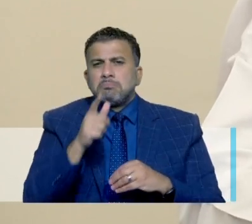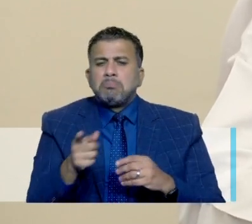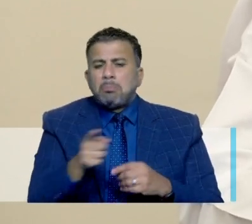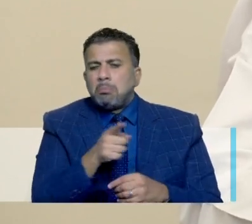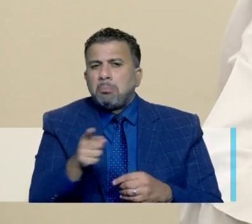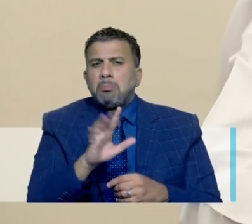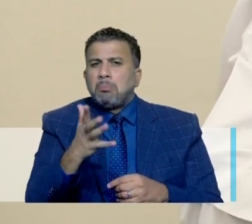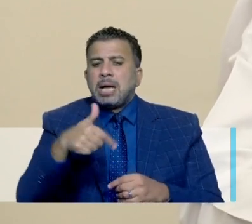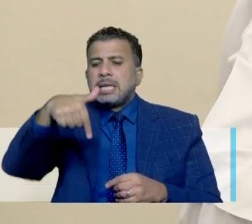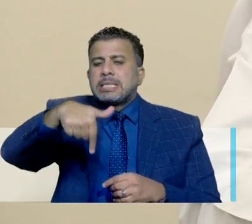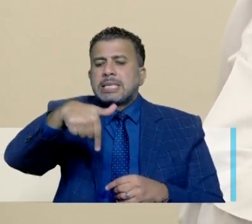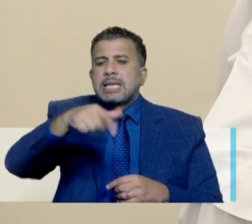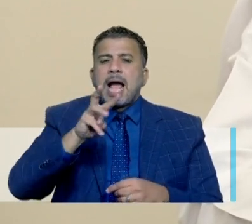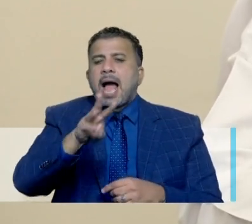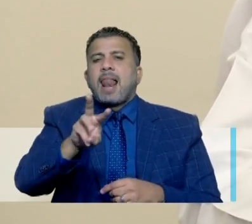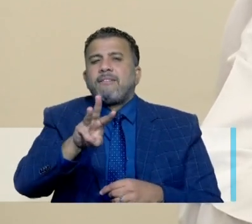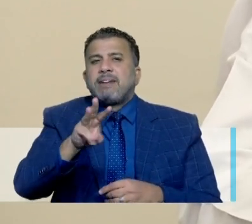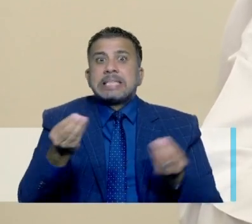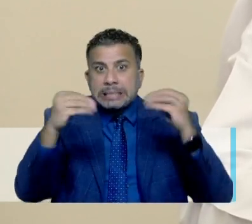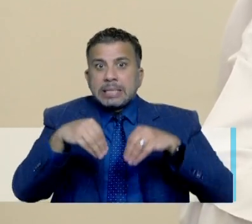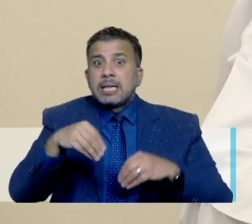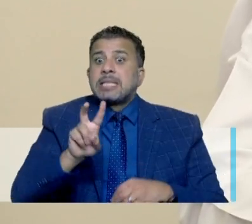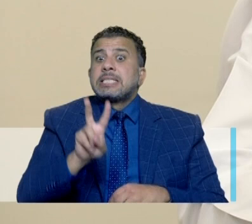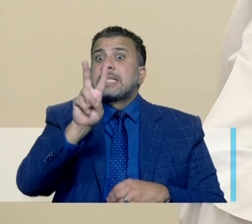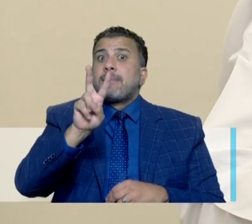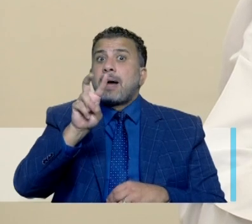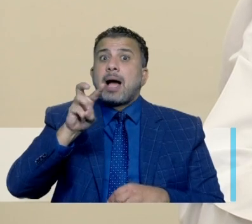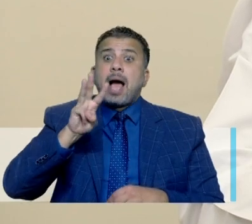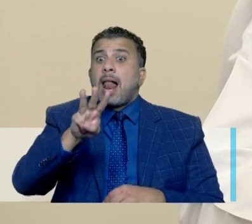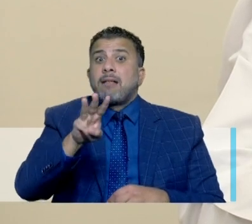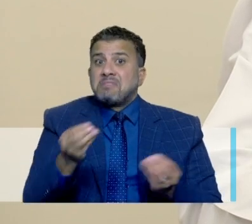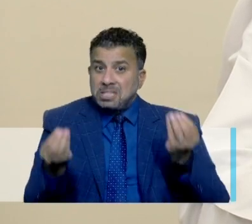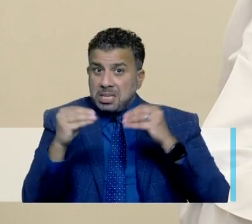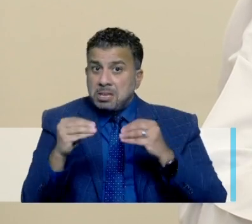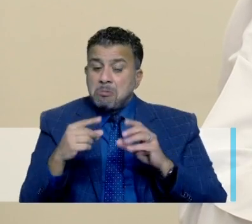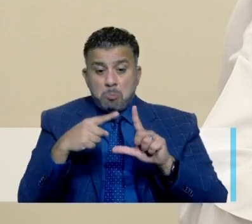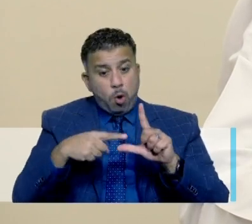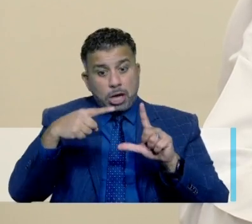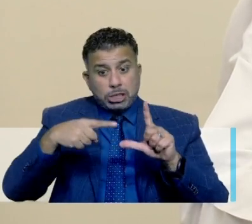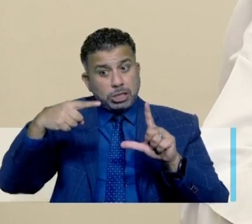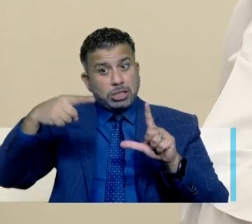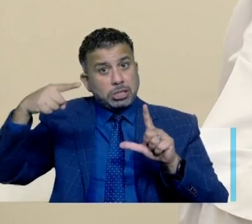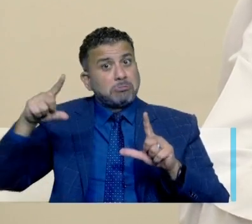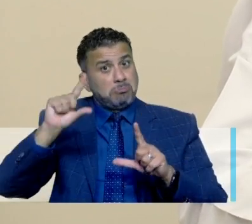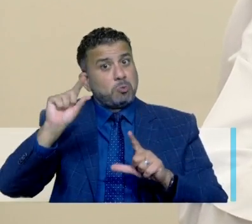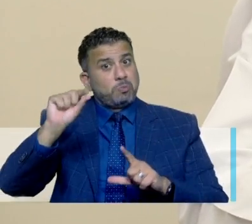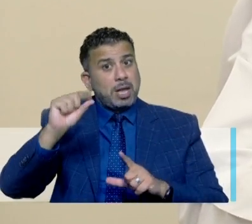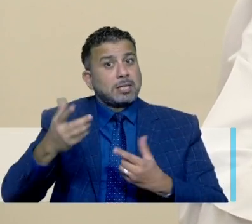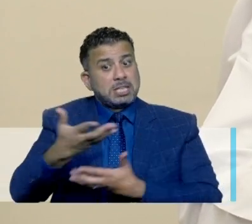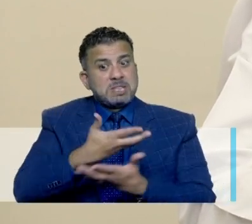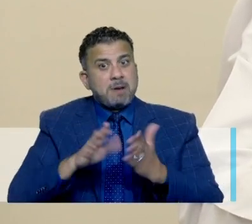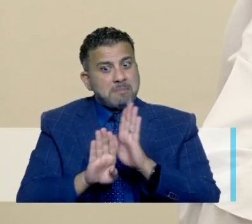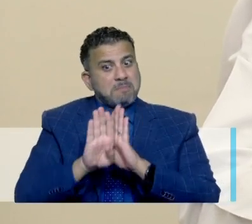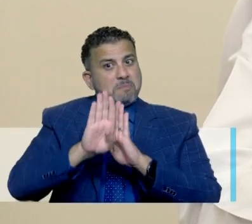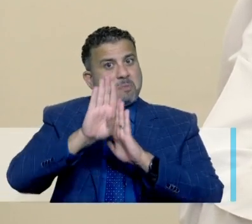فرقيه في حدود 6000 و 7000 معامله وهذا مؤشر جدا ممتاز من ناحيه الاستثمار في القطاع العقاري على مستوى